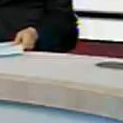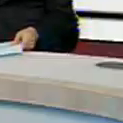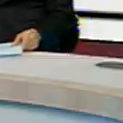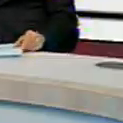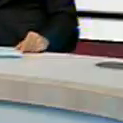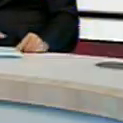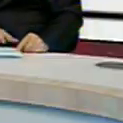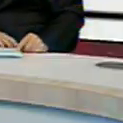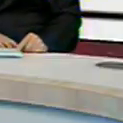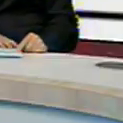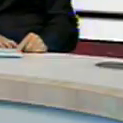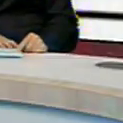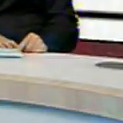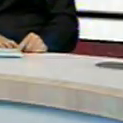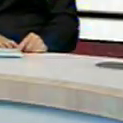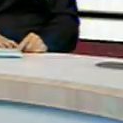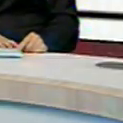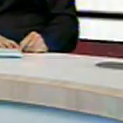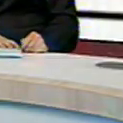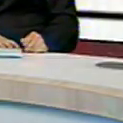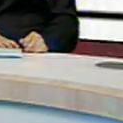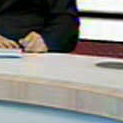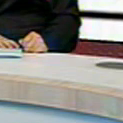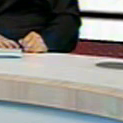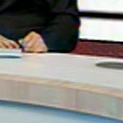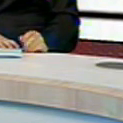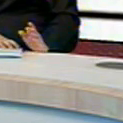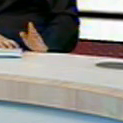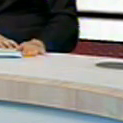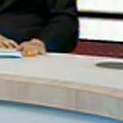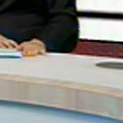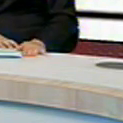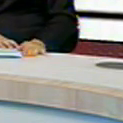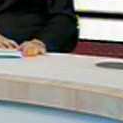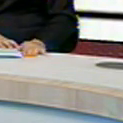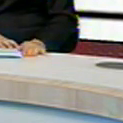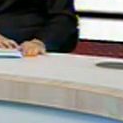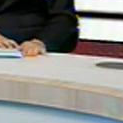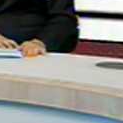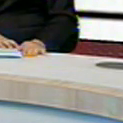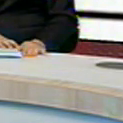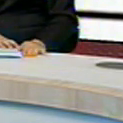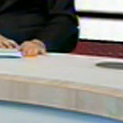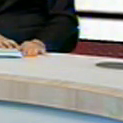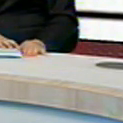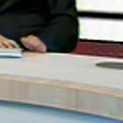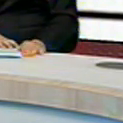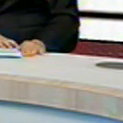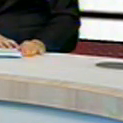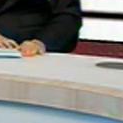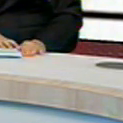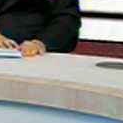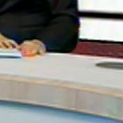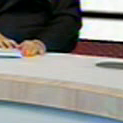Ahmad baik berita nasional edisi 16 julai berakhir dicd kekejaman rejim Zionis ke atas rakyat Palestin di